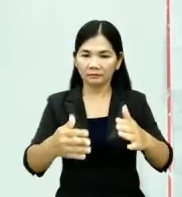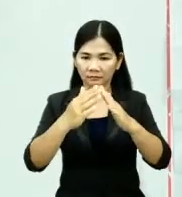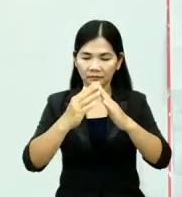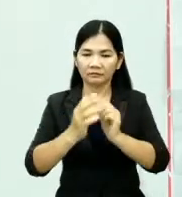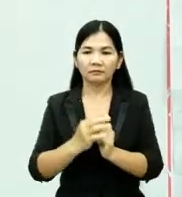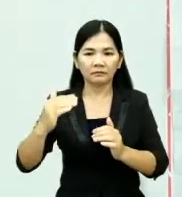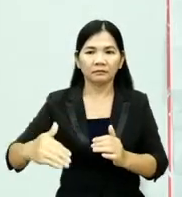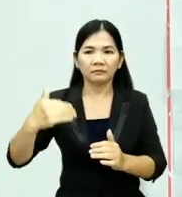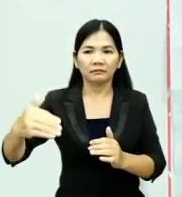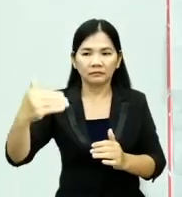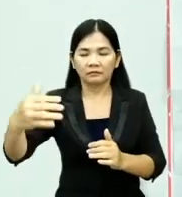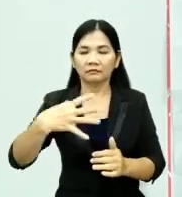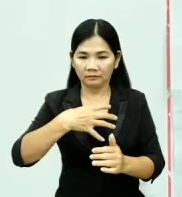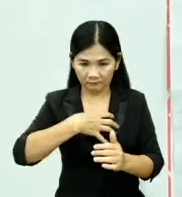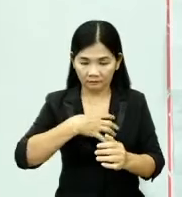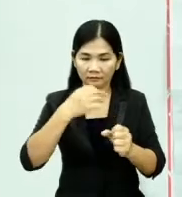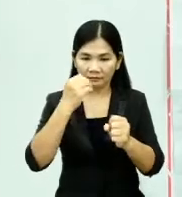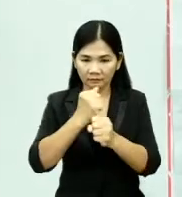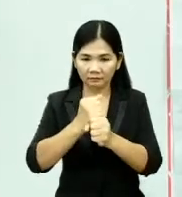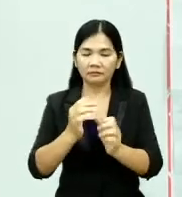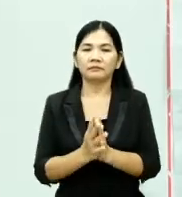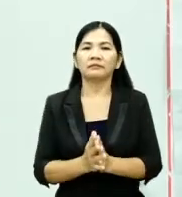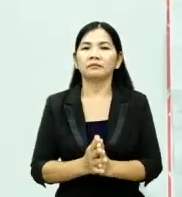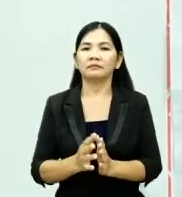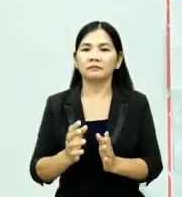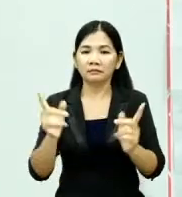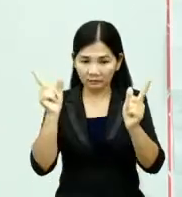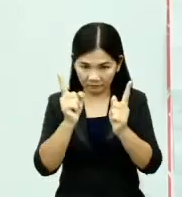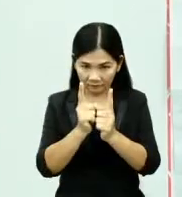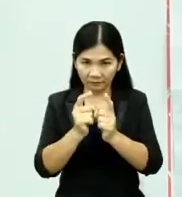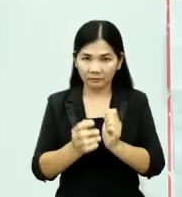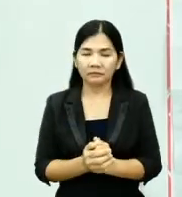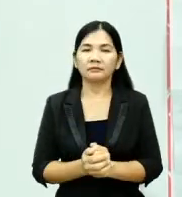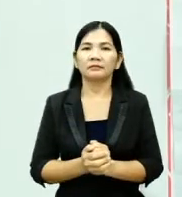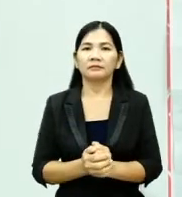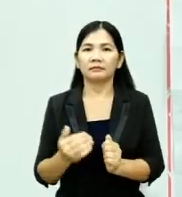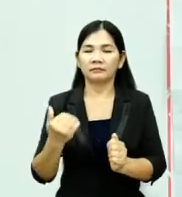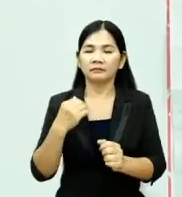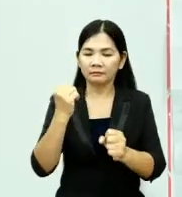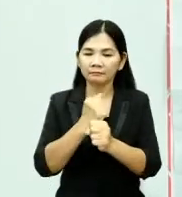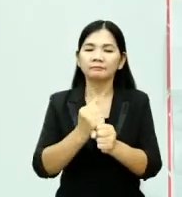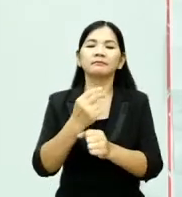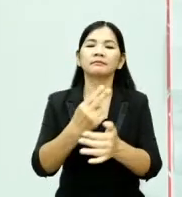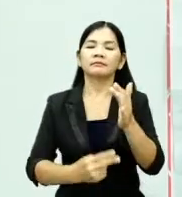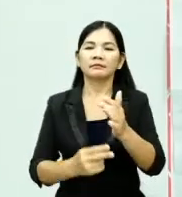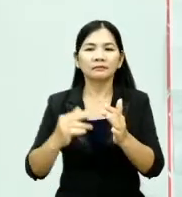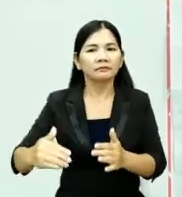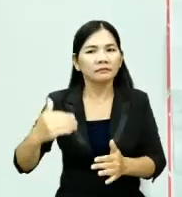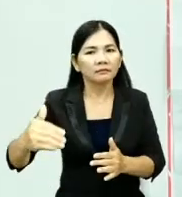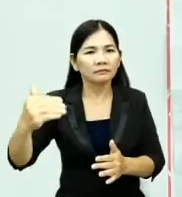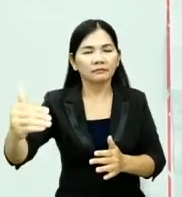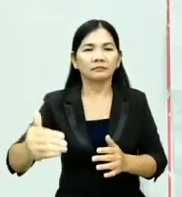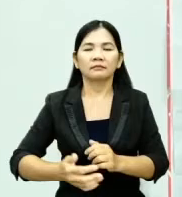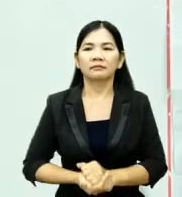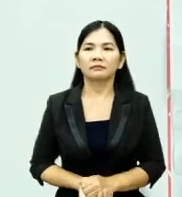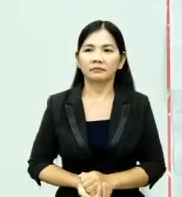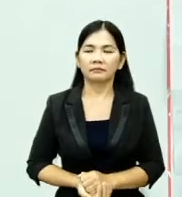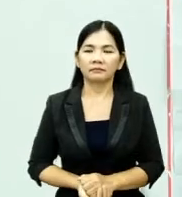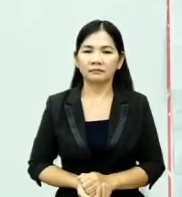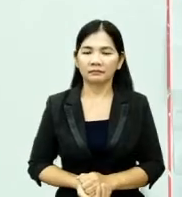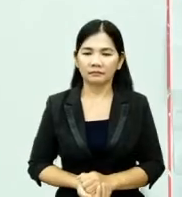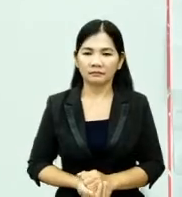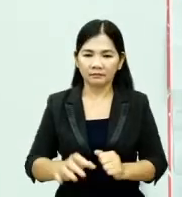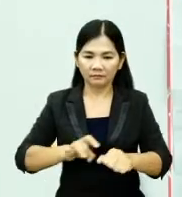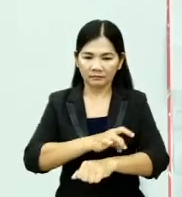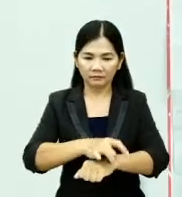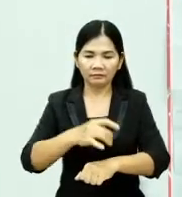pí anh à con là con chăng thưa ta con cướp kia mà nẹt nốt chăng thưa vậy đấy nó pí anh à con cấn chả con tha máu nó